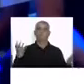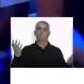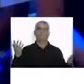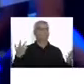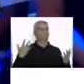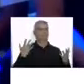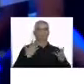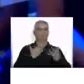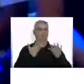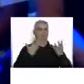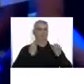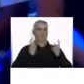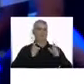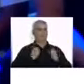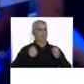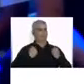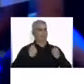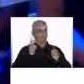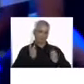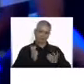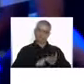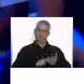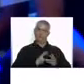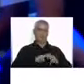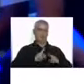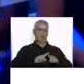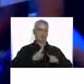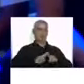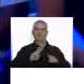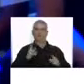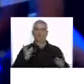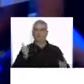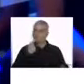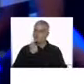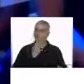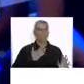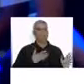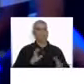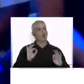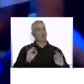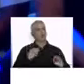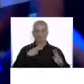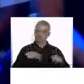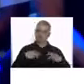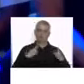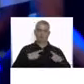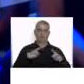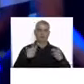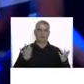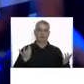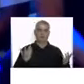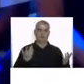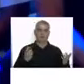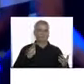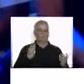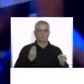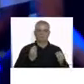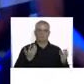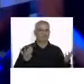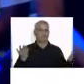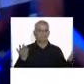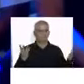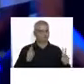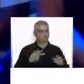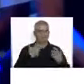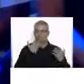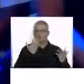אין הרבה אנשים חזקים שיכולים לקום אחרי חודש, חודשיים, ולהגיד, הכל בסדר, אני חוזר לחיים. זה משהו שאי